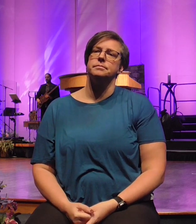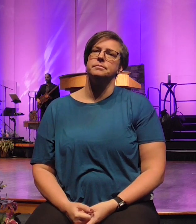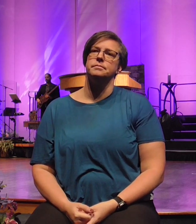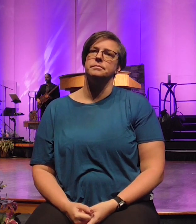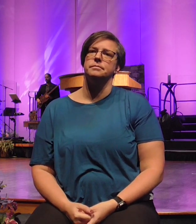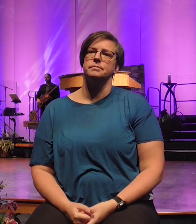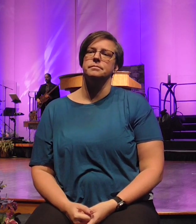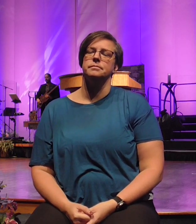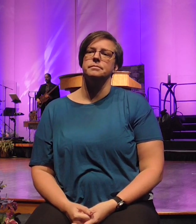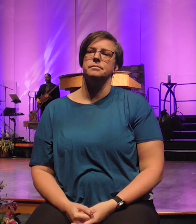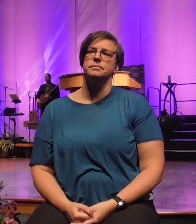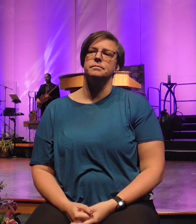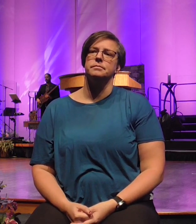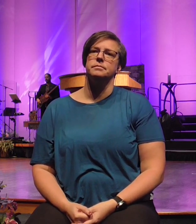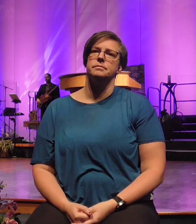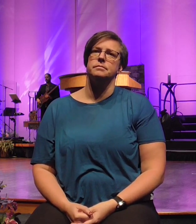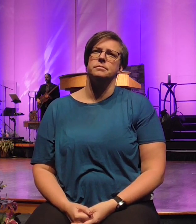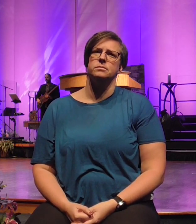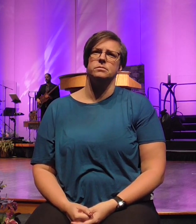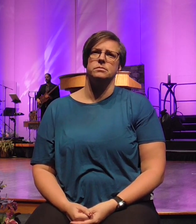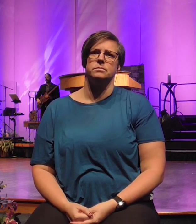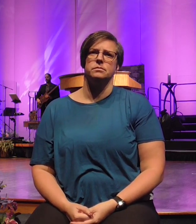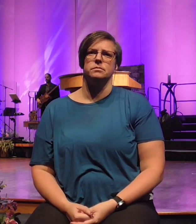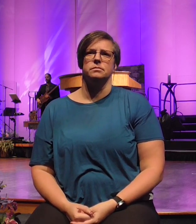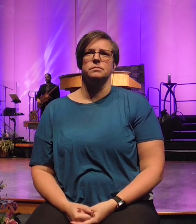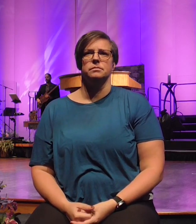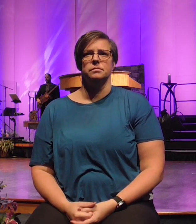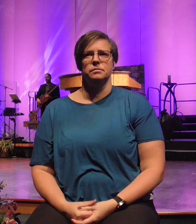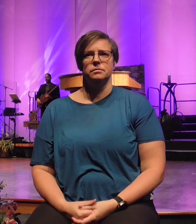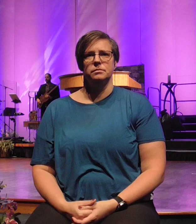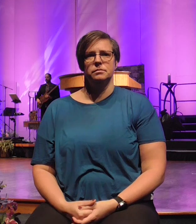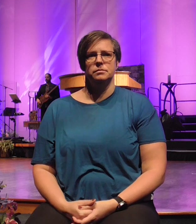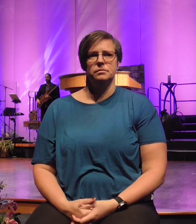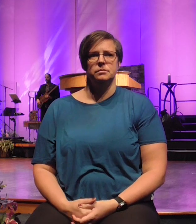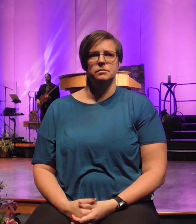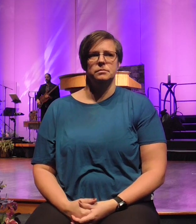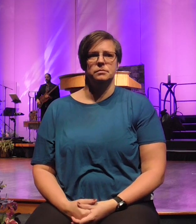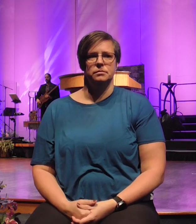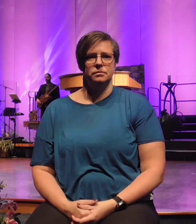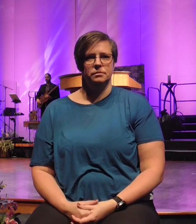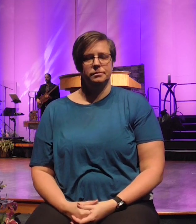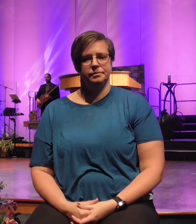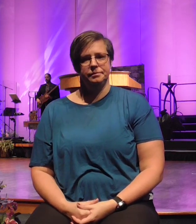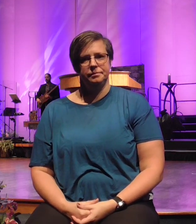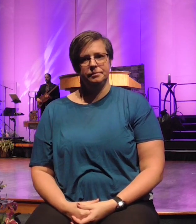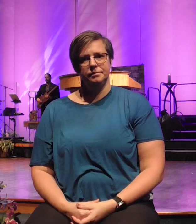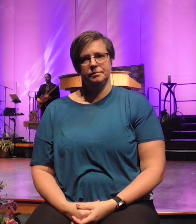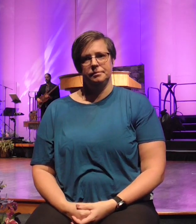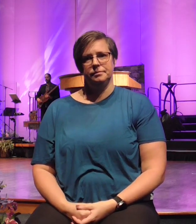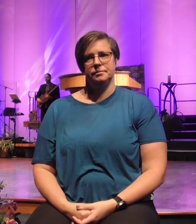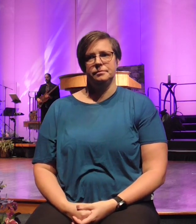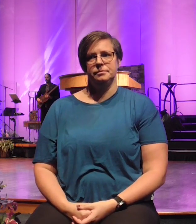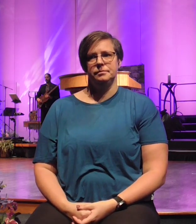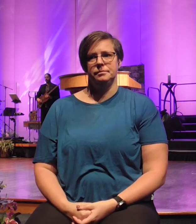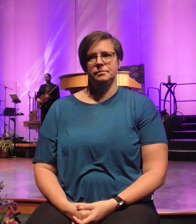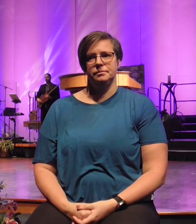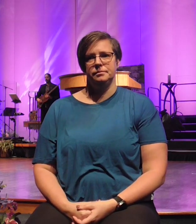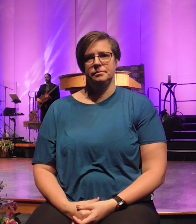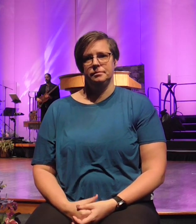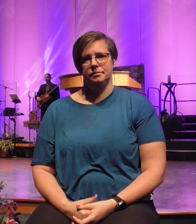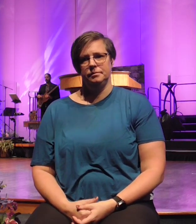ושכנתי בתוכם ועשו לי מקדש ושכנתי